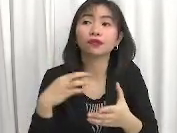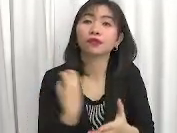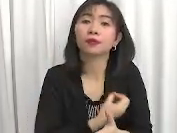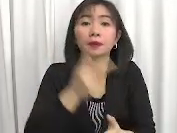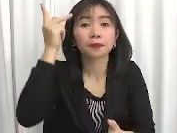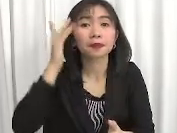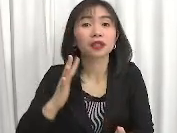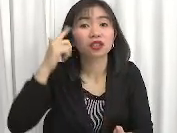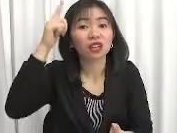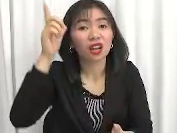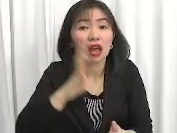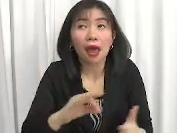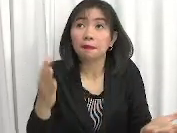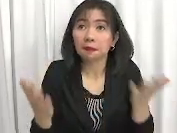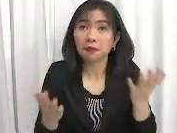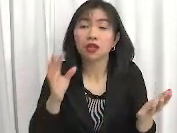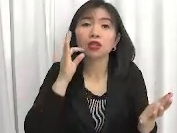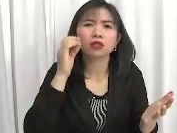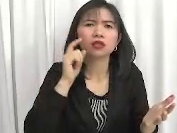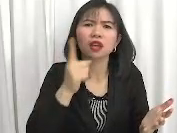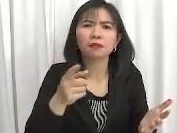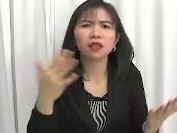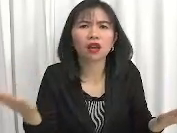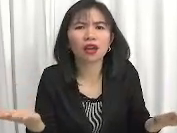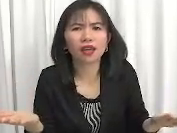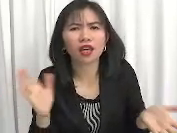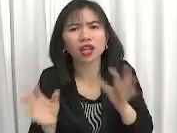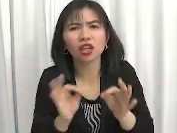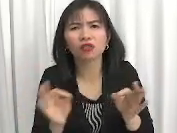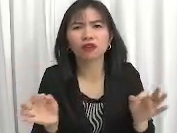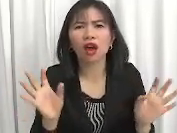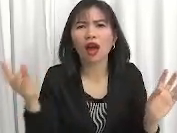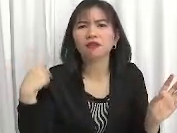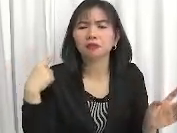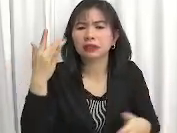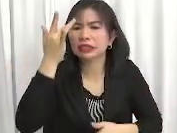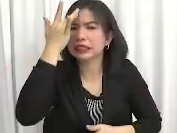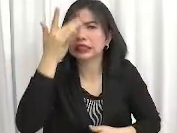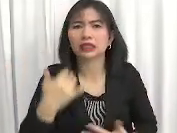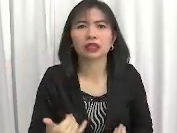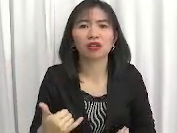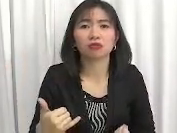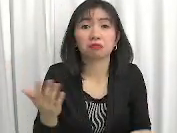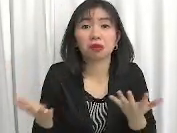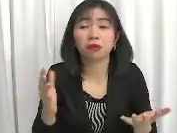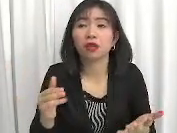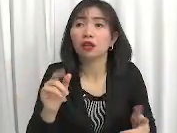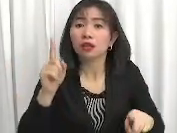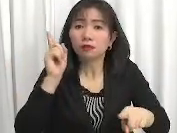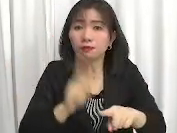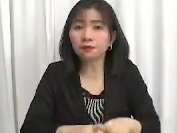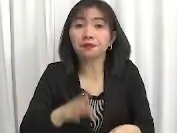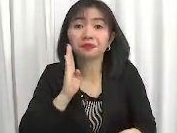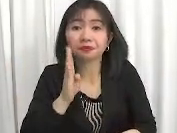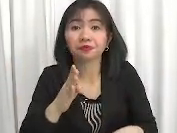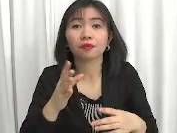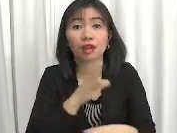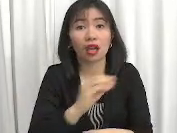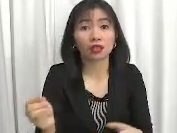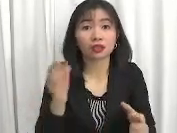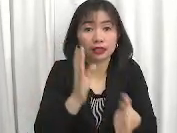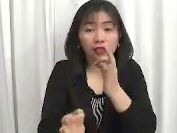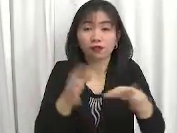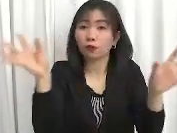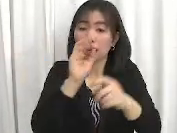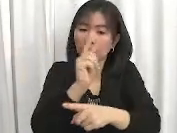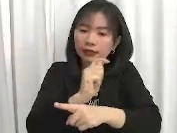araw hindi na ako makakapagsalita. Yeah. Paano na lang kung wala ka, Brother Noel? Tulad dito ngayon. Opo. Kung walang hinubog ang ating